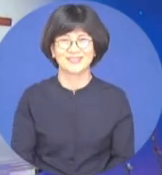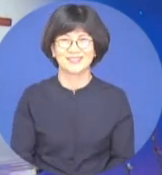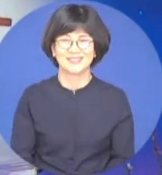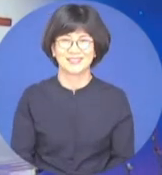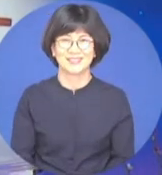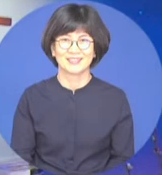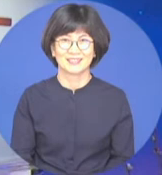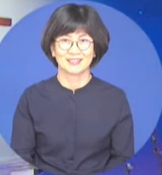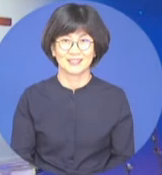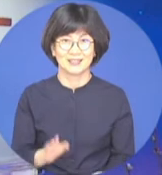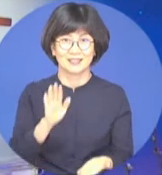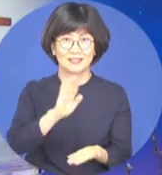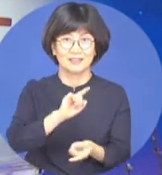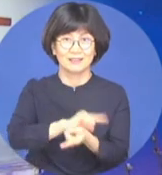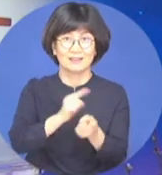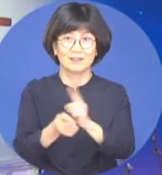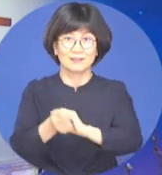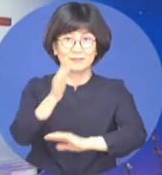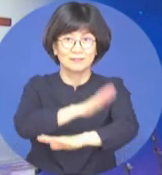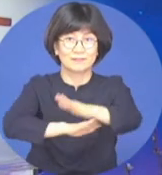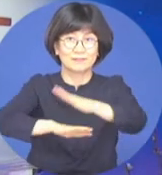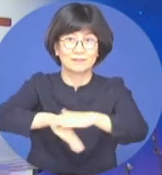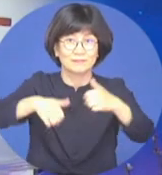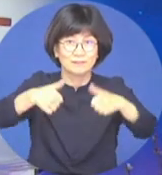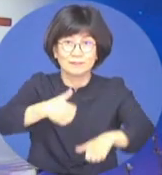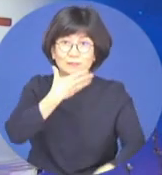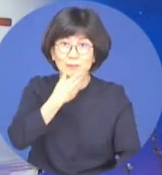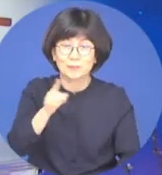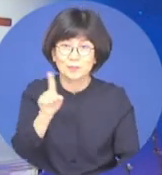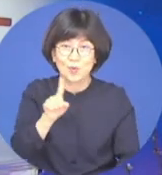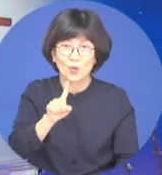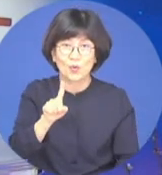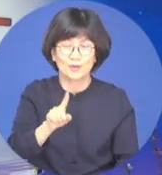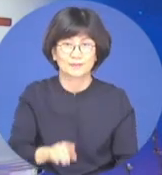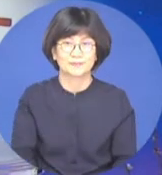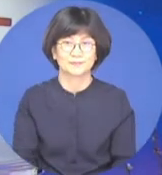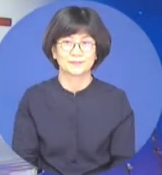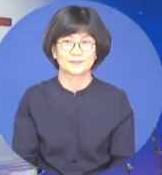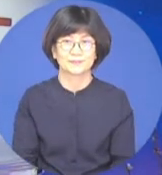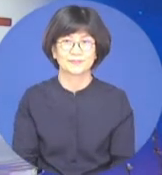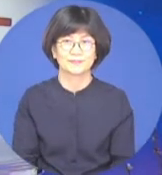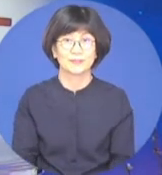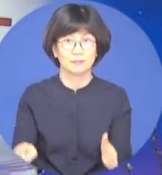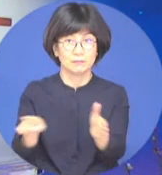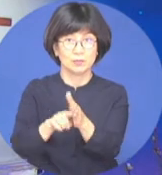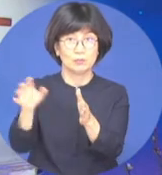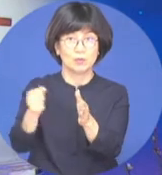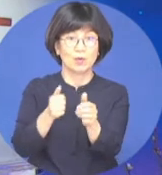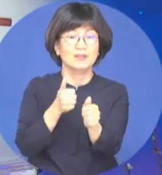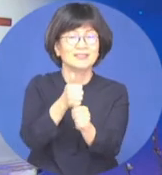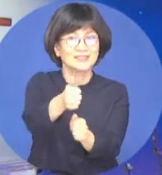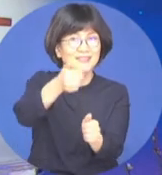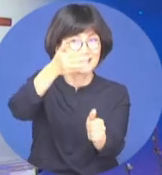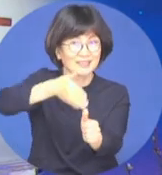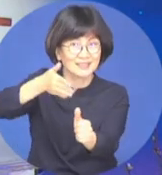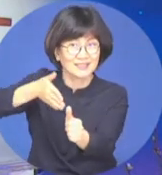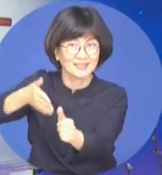예. 우리 자유협사랑서로 축복하겠습니다. 이렇게 축복하겠습니다. 예. 믿음으로 승리하십시오. 이렇게